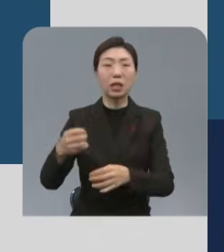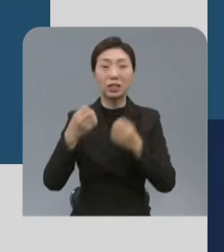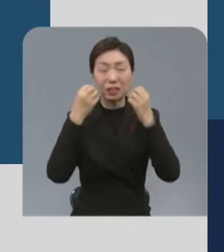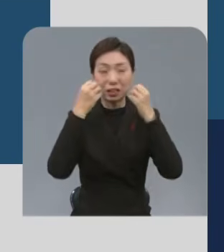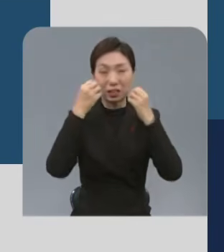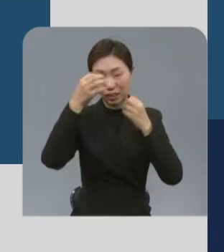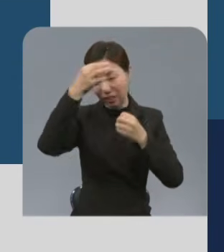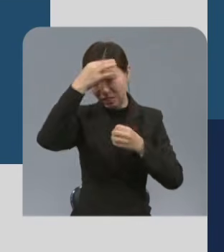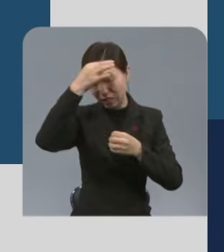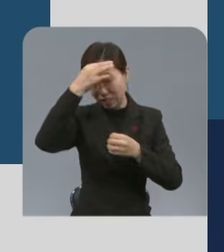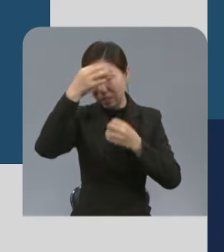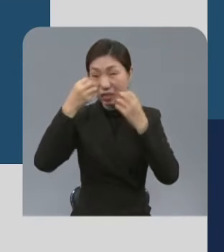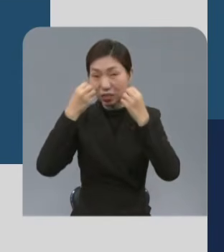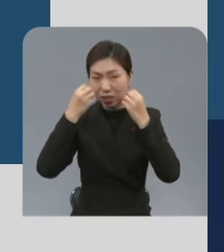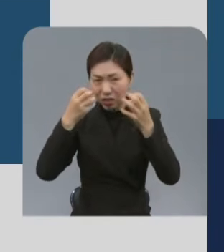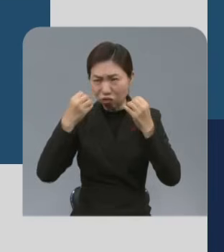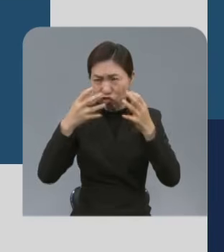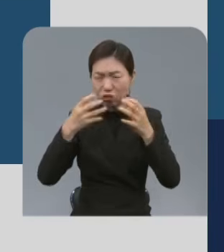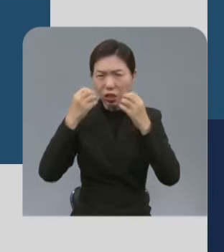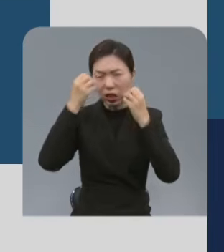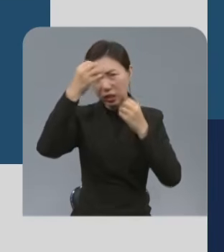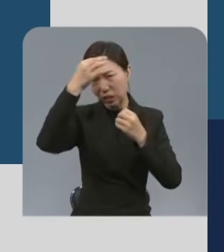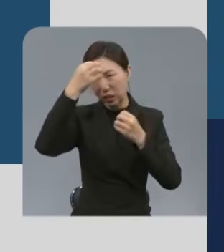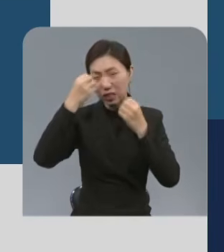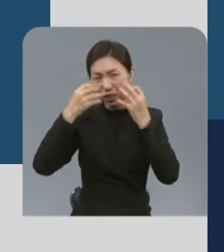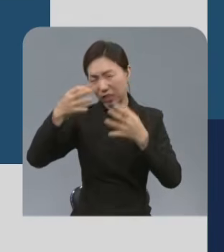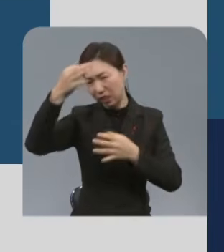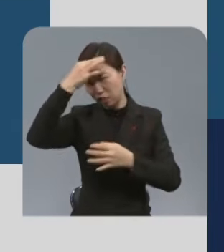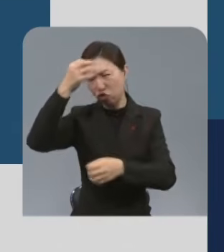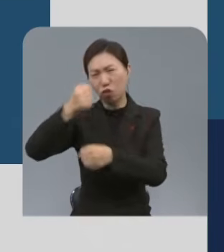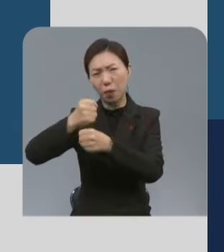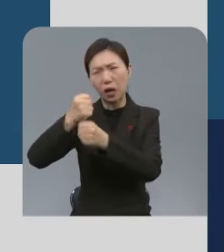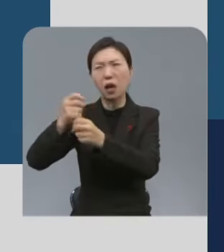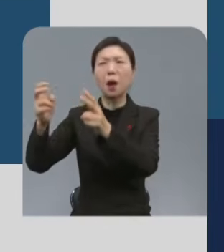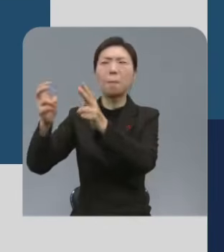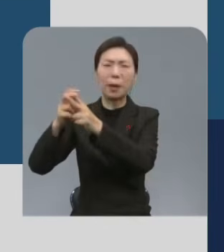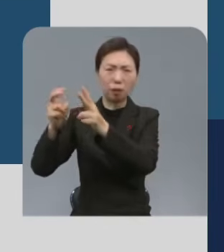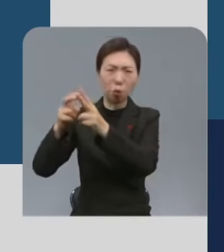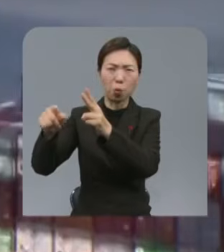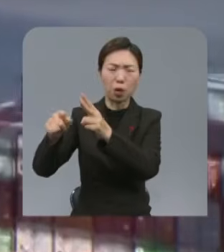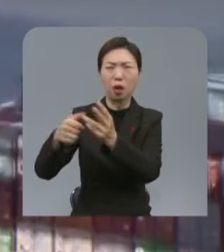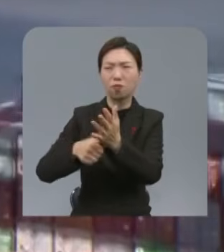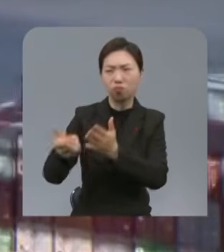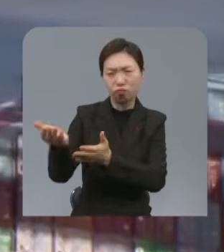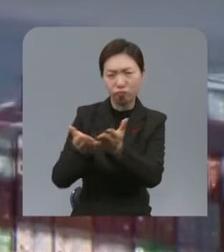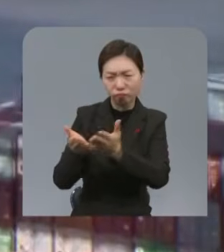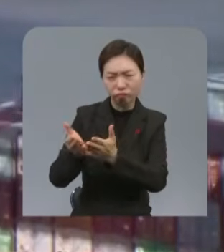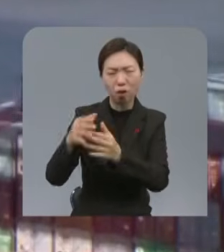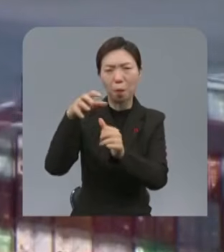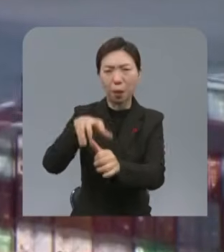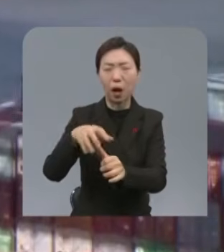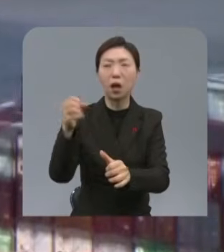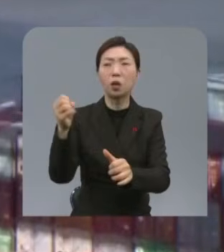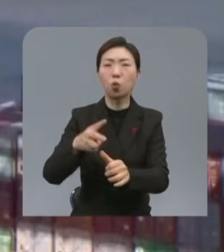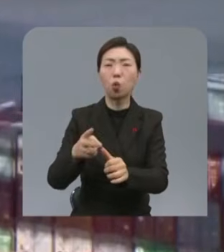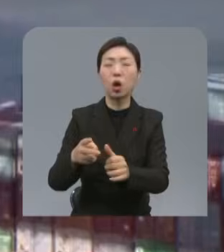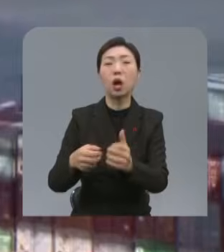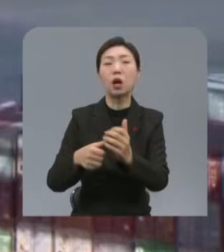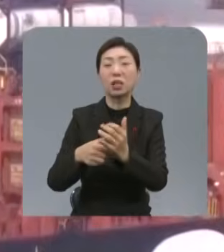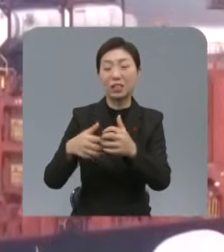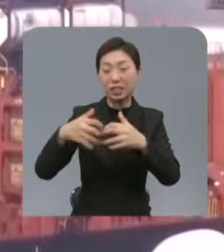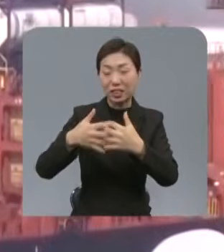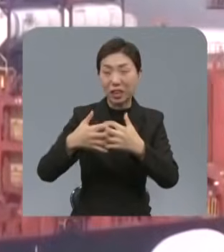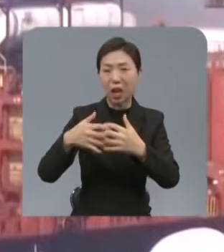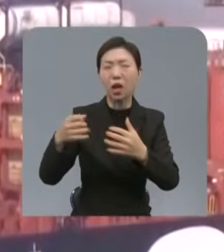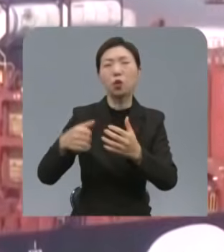첨단 장비에 대한 수출 제한 등이 포함되어 있다는 언론 보도가 이어지고 있습니다. 그간 미국의 대중국 수출 통제 전략에